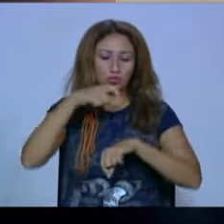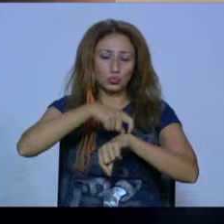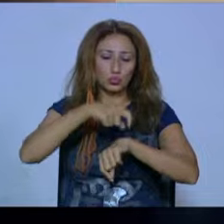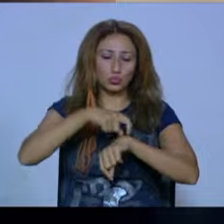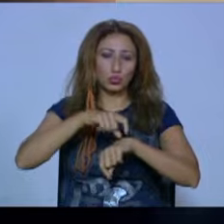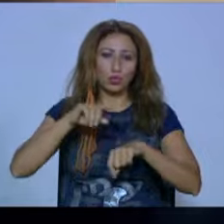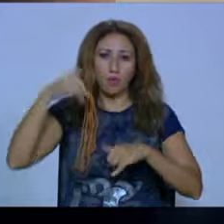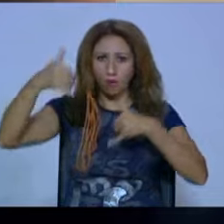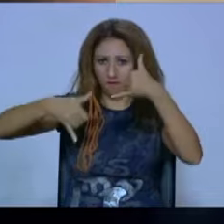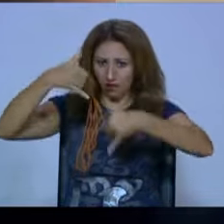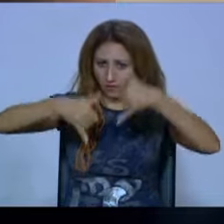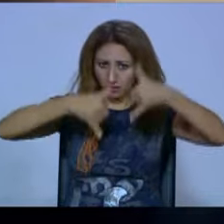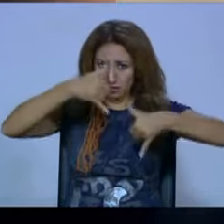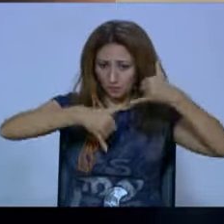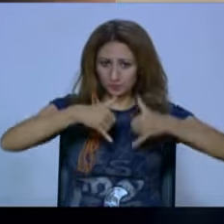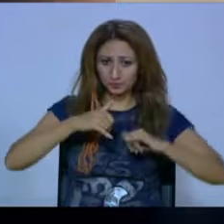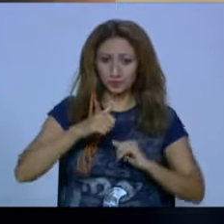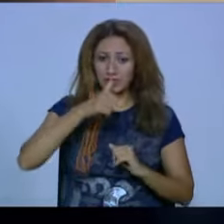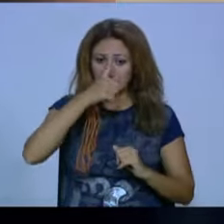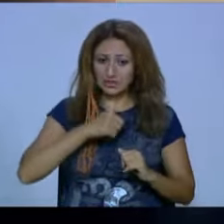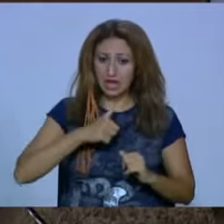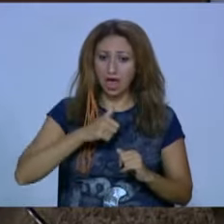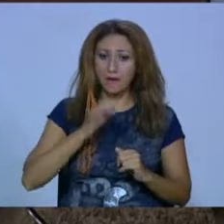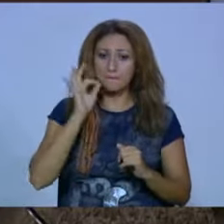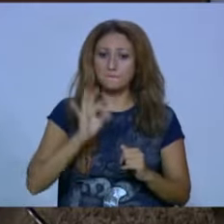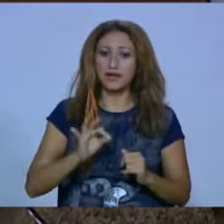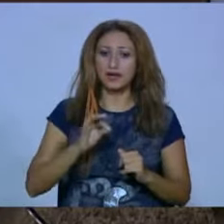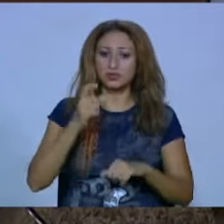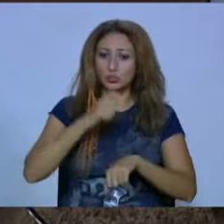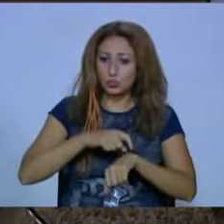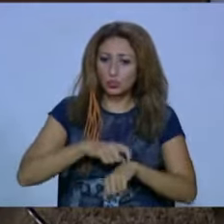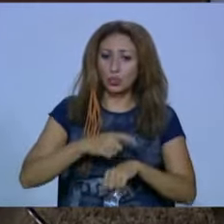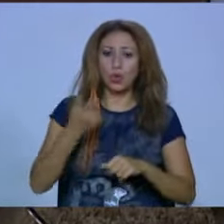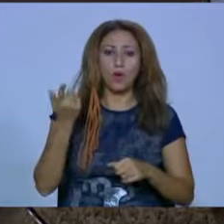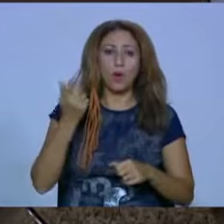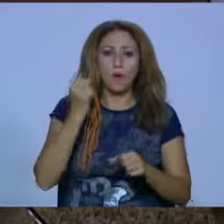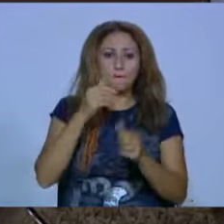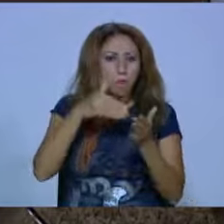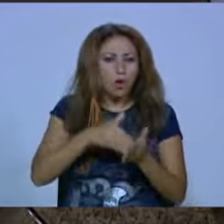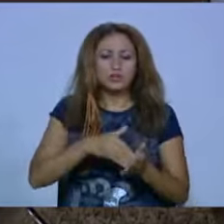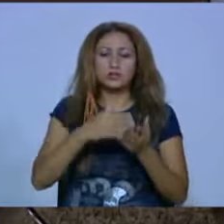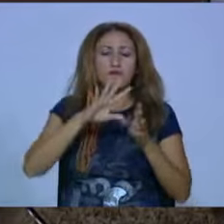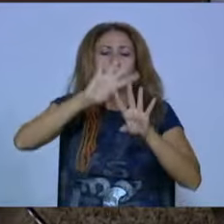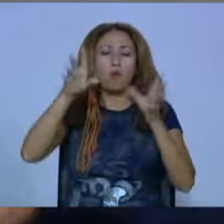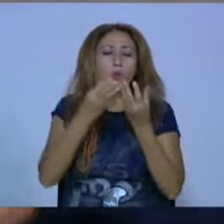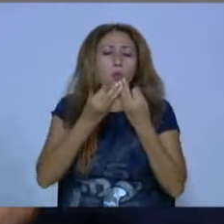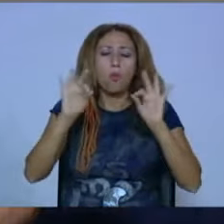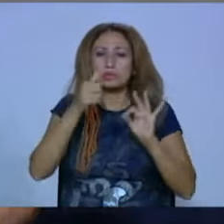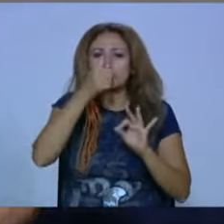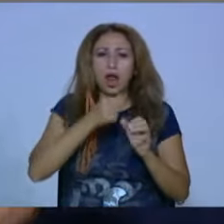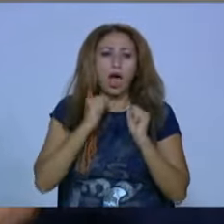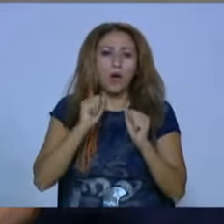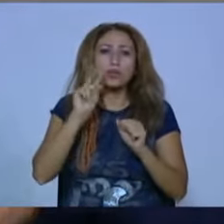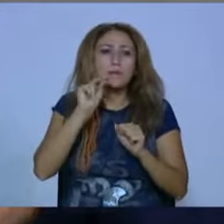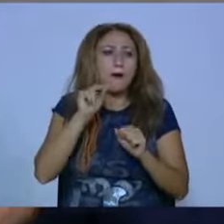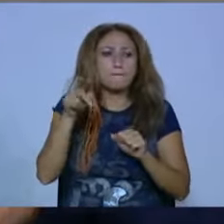اللي كانوا موجودين من ممرضين من اطباء من ناس شغاله كلهم كانه كان قريبهم كان